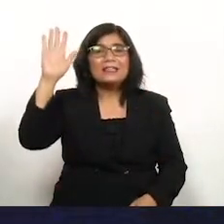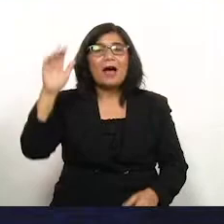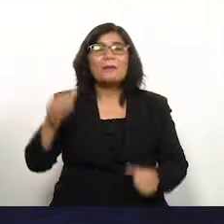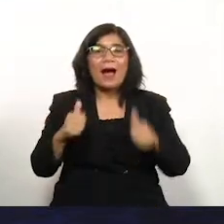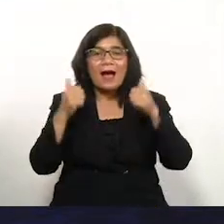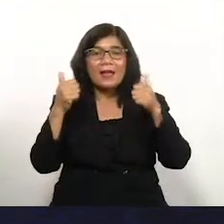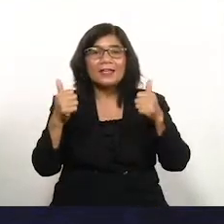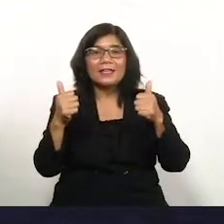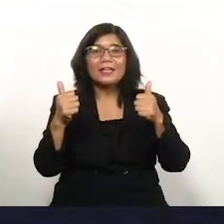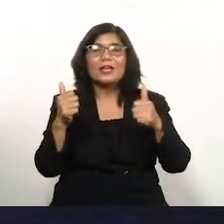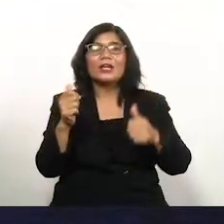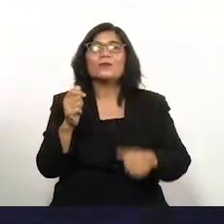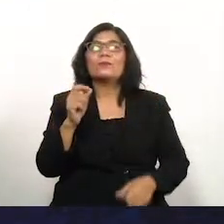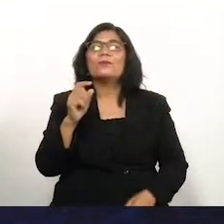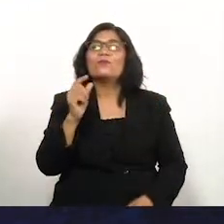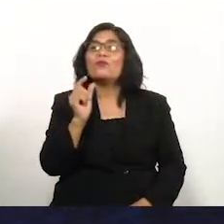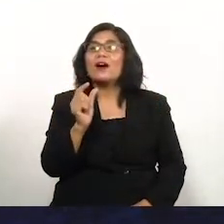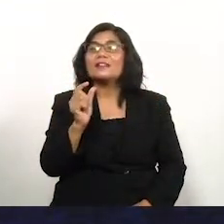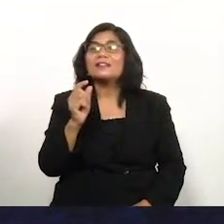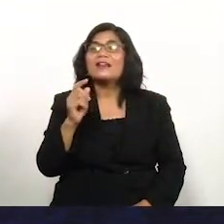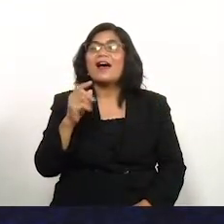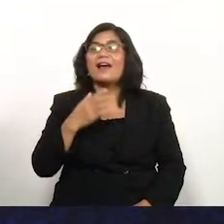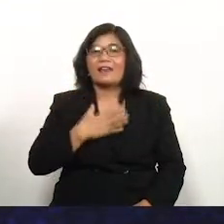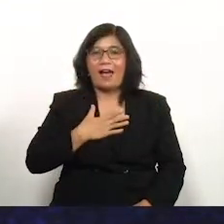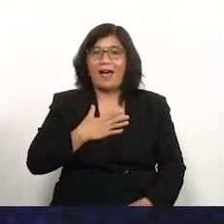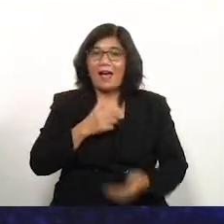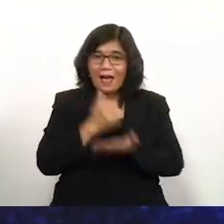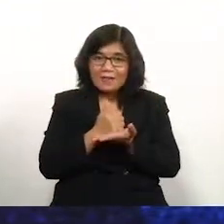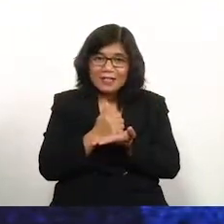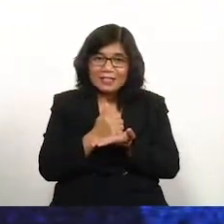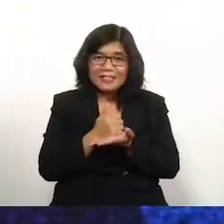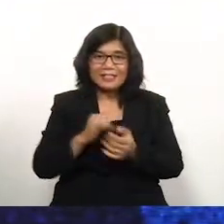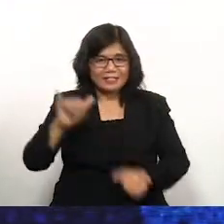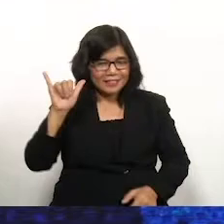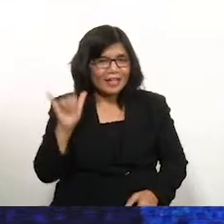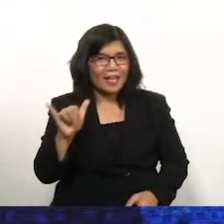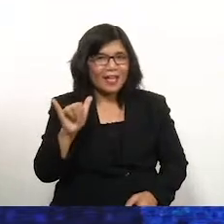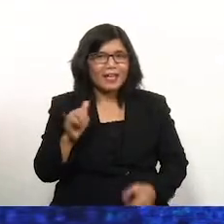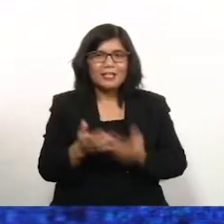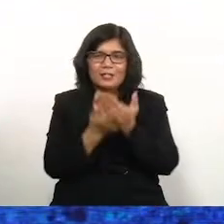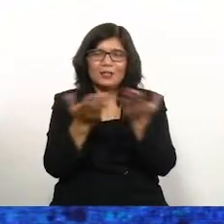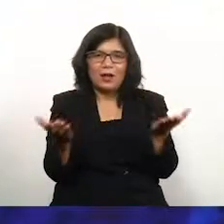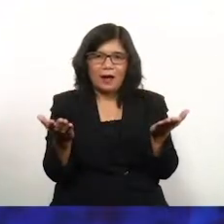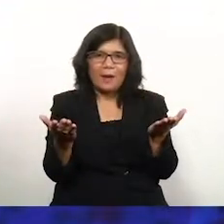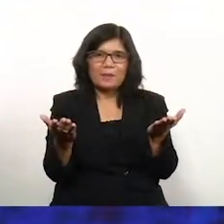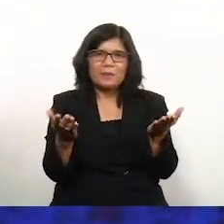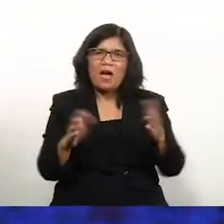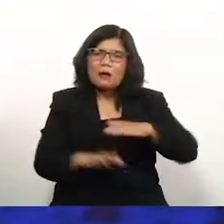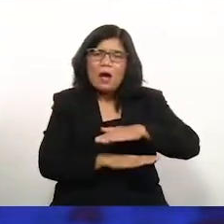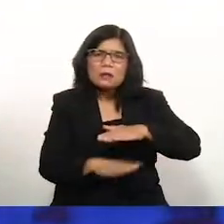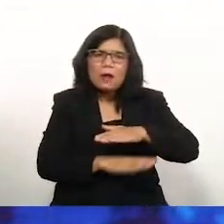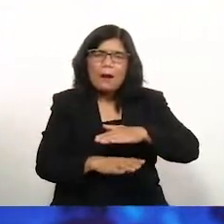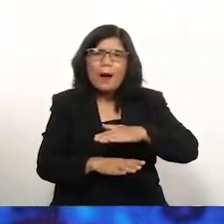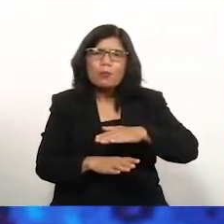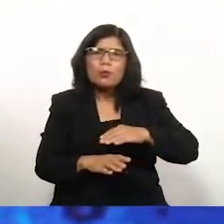dia baik buat saya update y a sleeping kasih Tuhan dasar